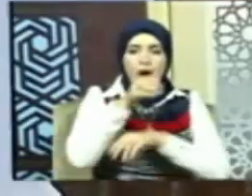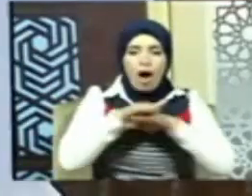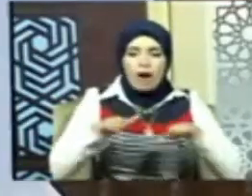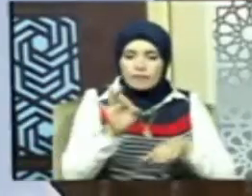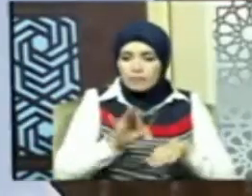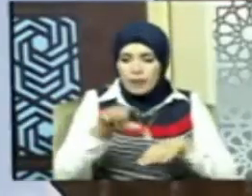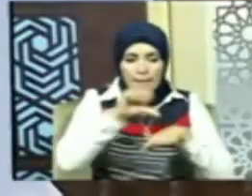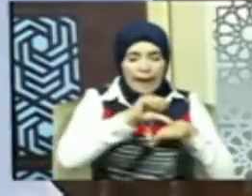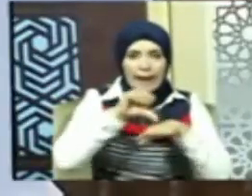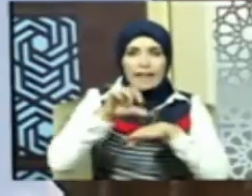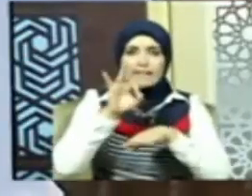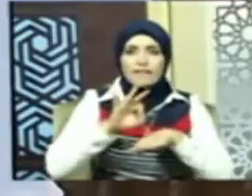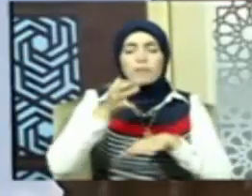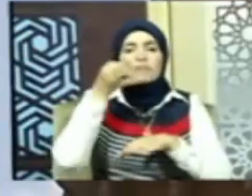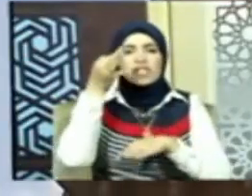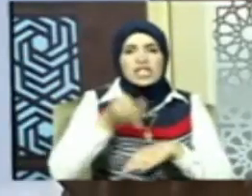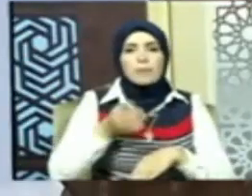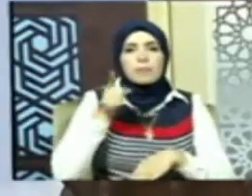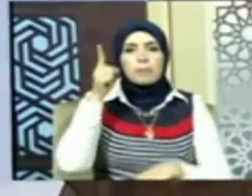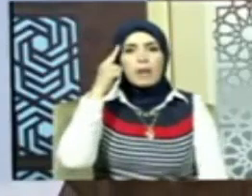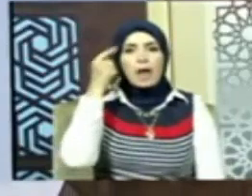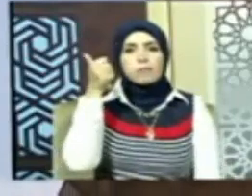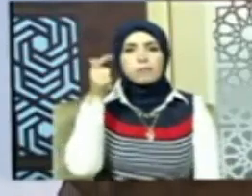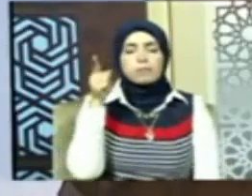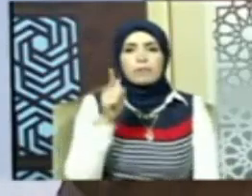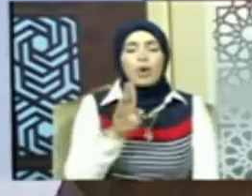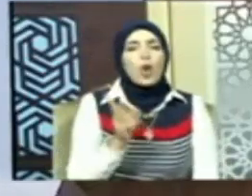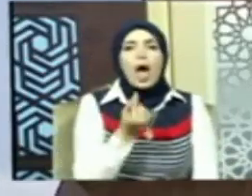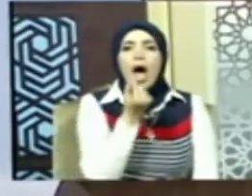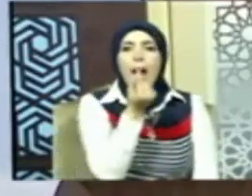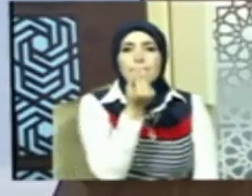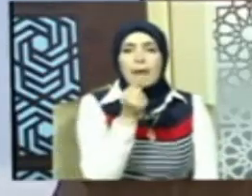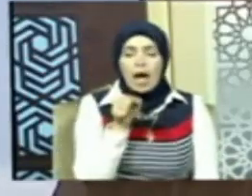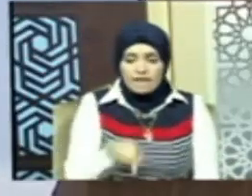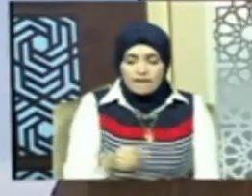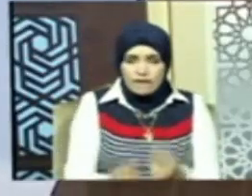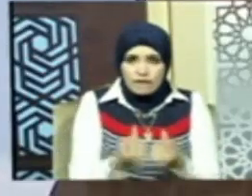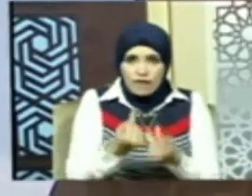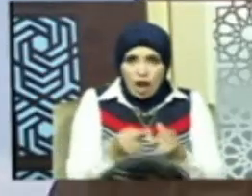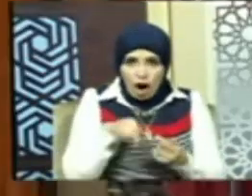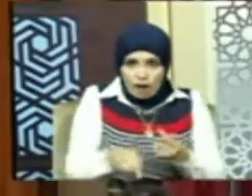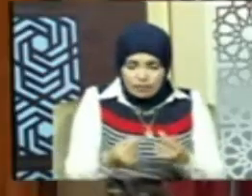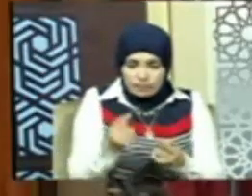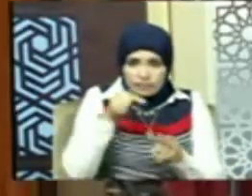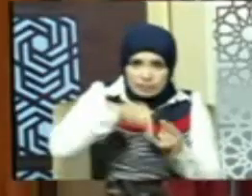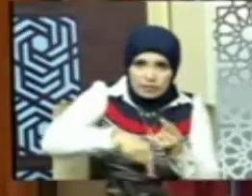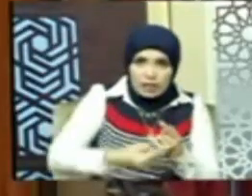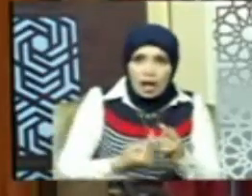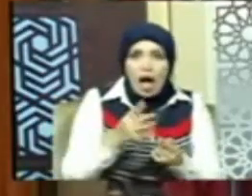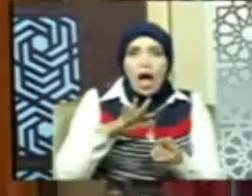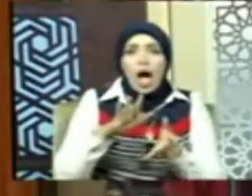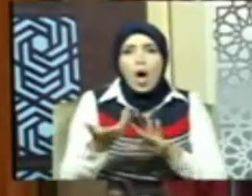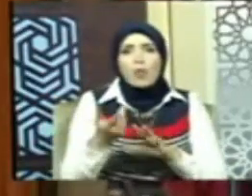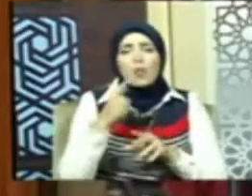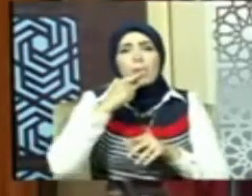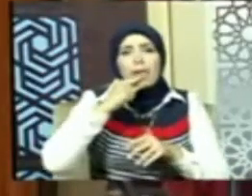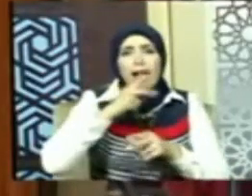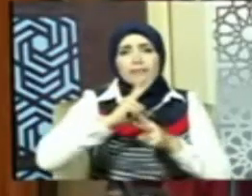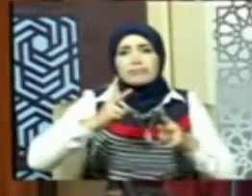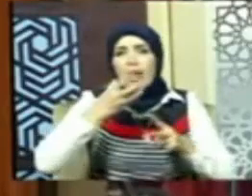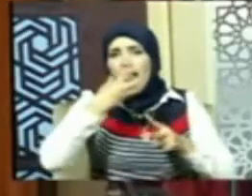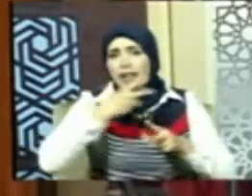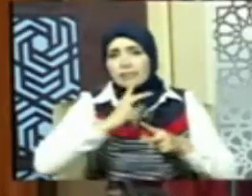أو أسقطت، ولا حبة في ظلمات الأرض، ولا رطب ولا